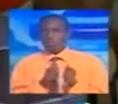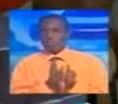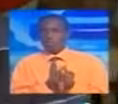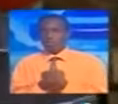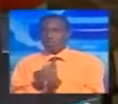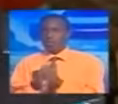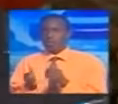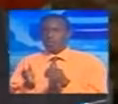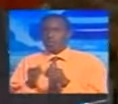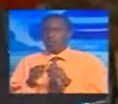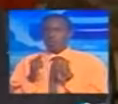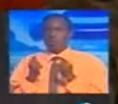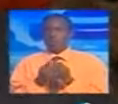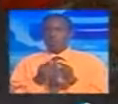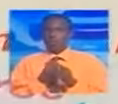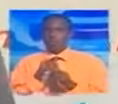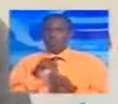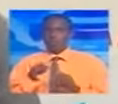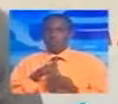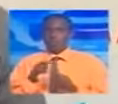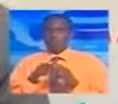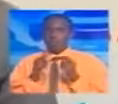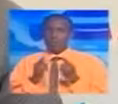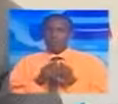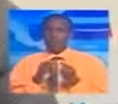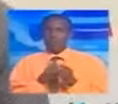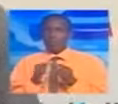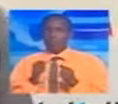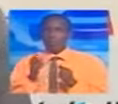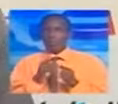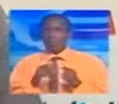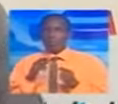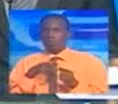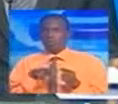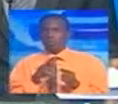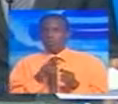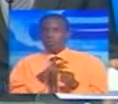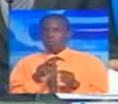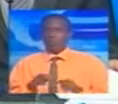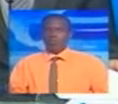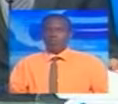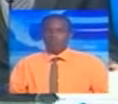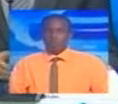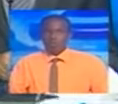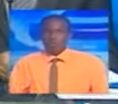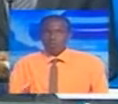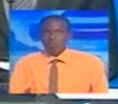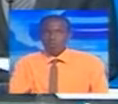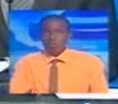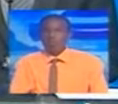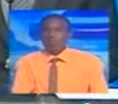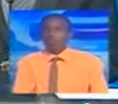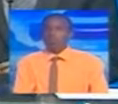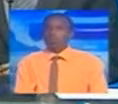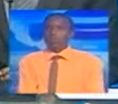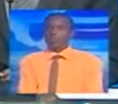projet, a conclu le ministre de l'Équipement et des Transports, Mohamed Abdelkader Moussa Hilem. Sans transition sur ce sujet,